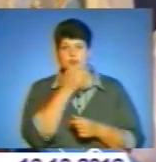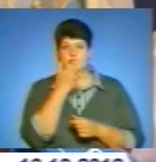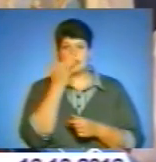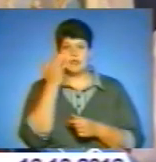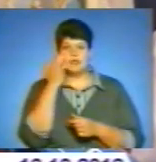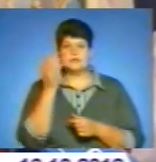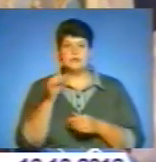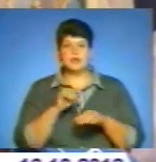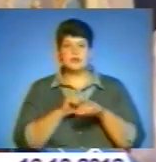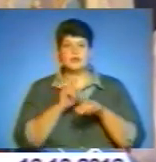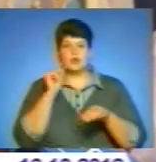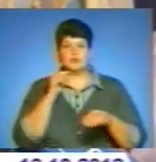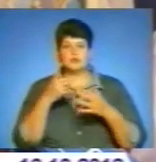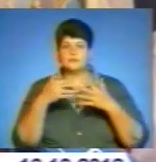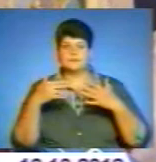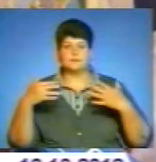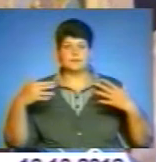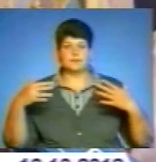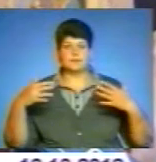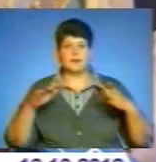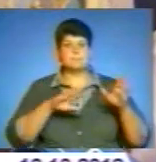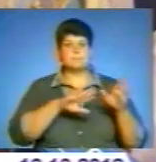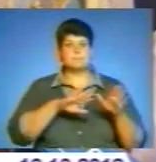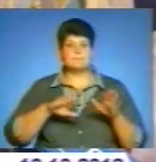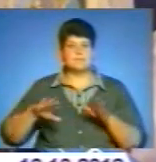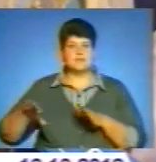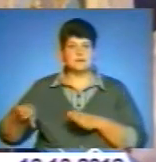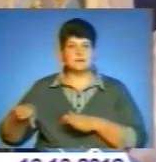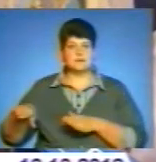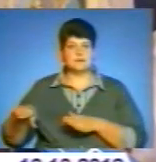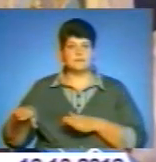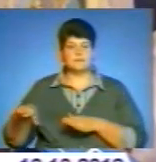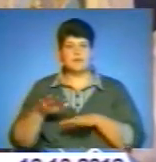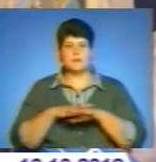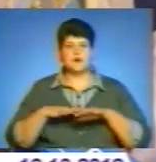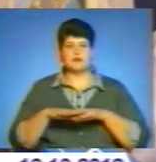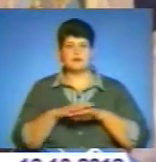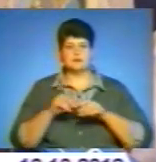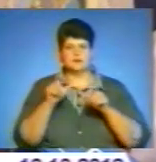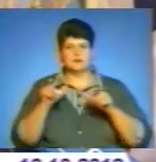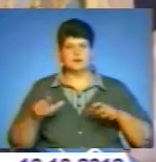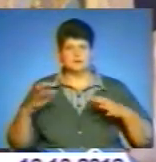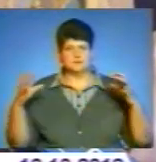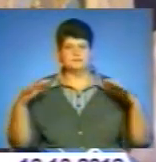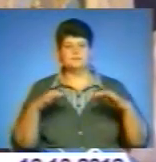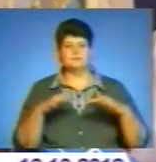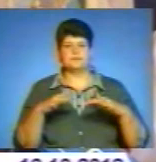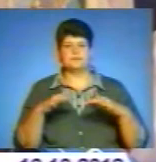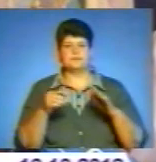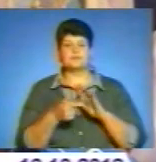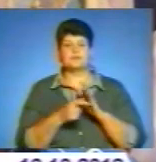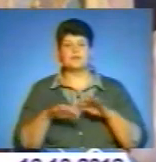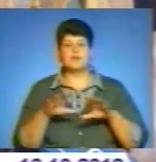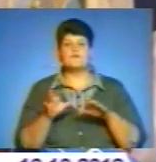мити руки, тому що вірус потрапляє в нас через очі, ніс при любому дотиканні,